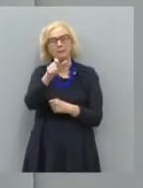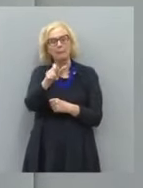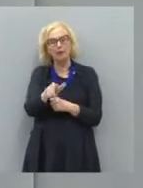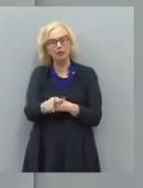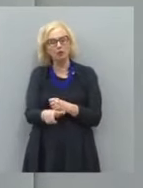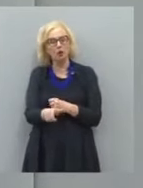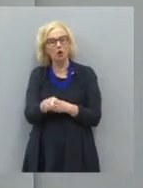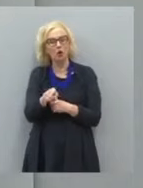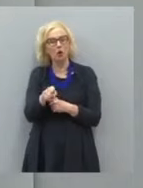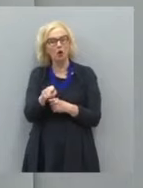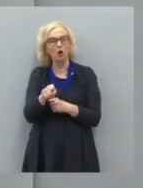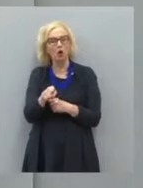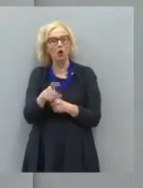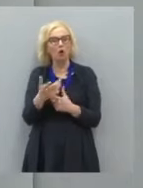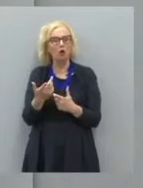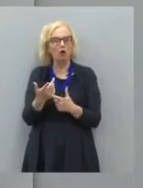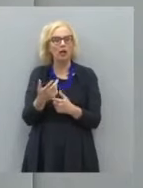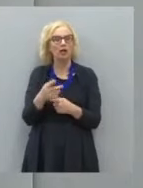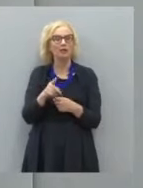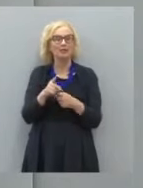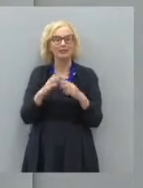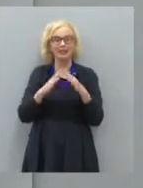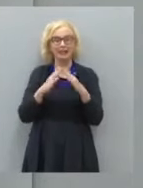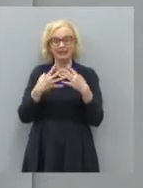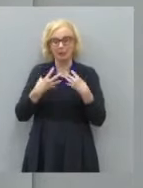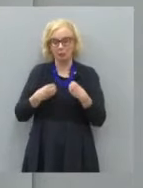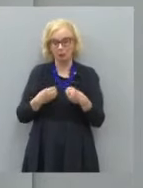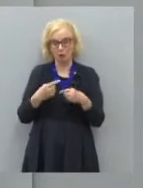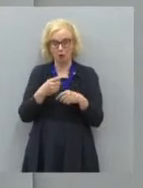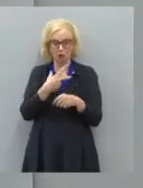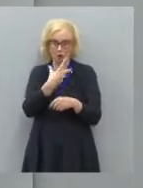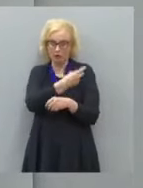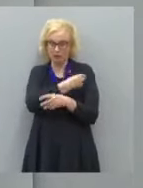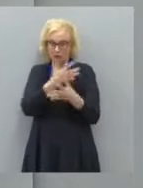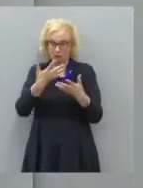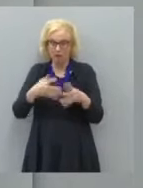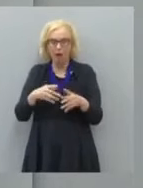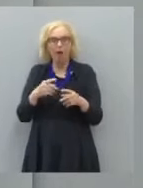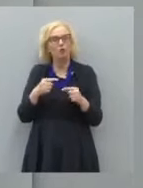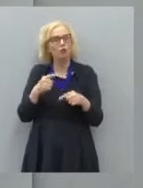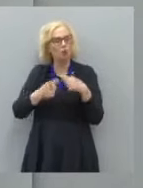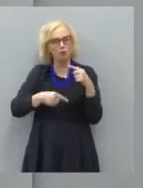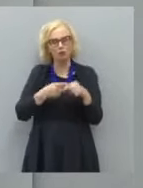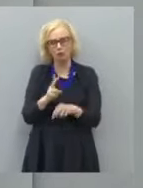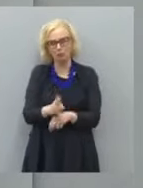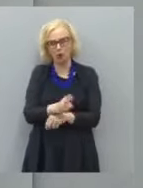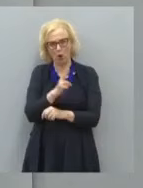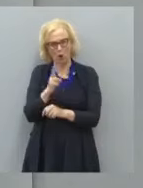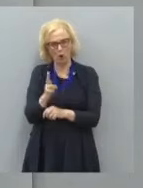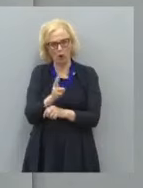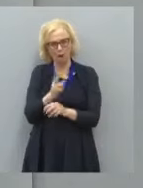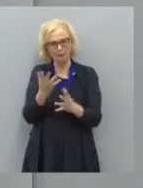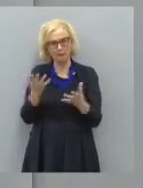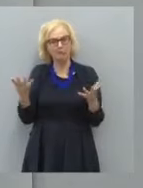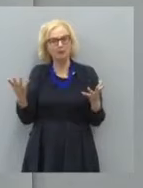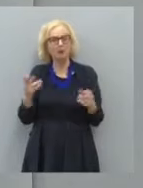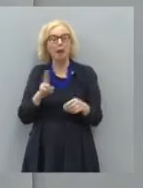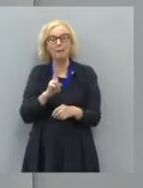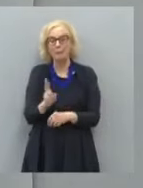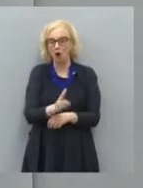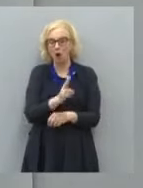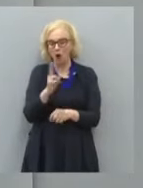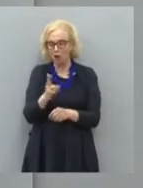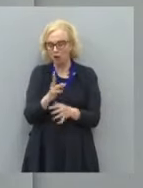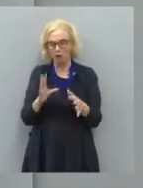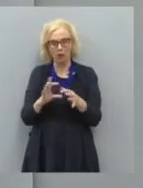in in rsa vaccinati continuino i decessi ma i decessi sono dovuti ovviamente alle